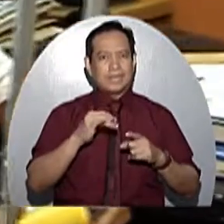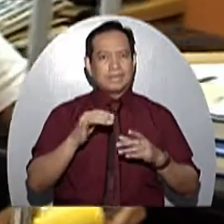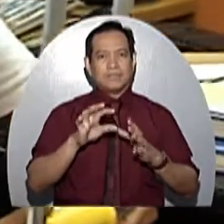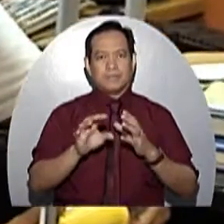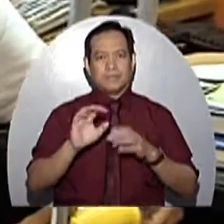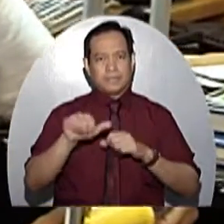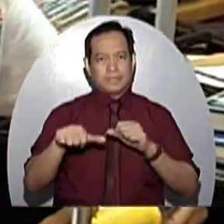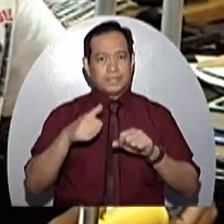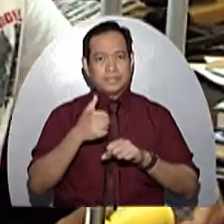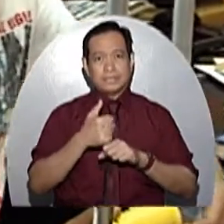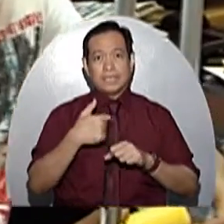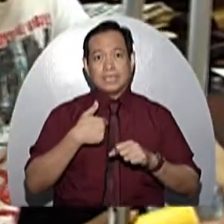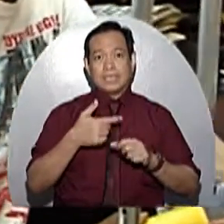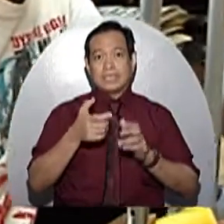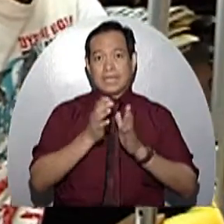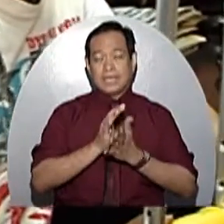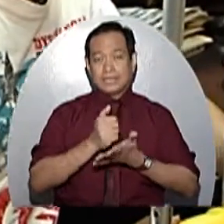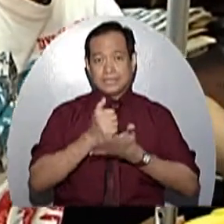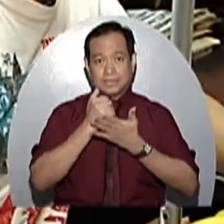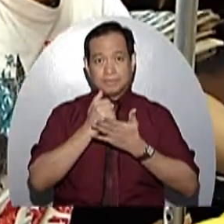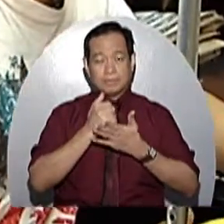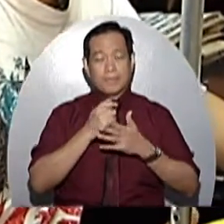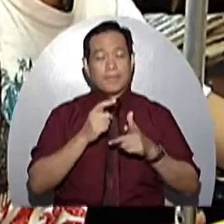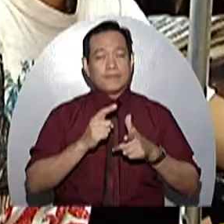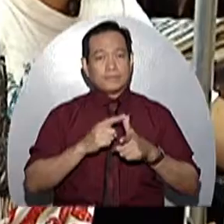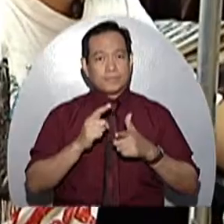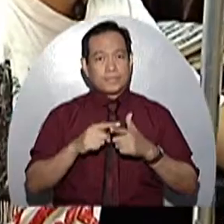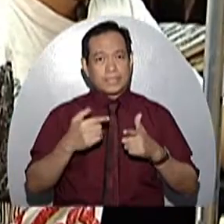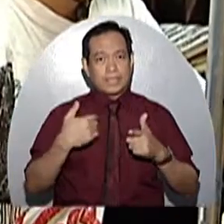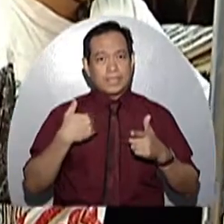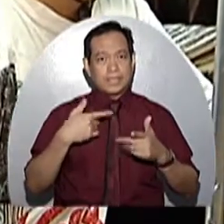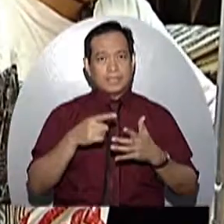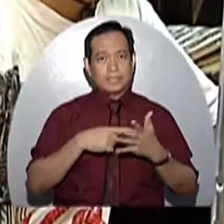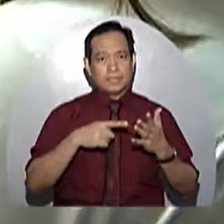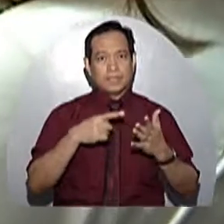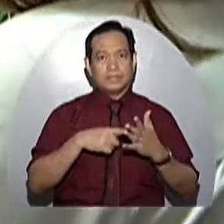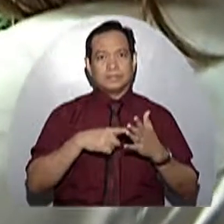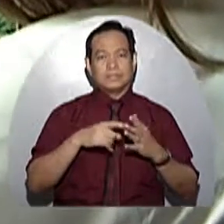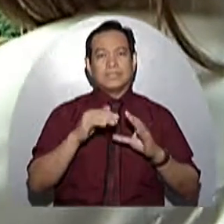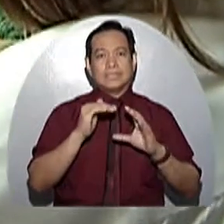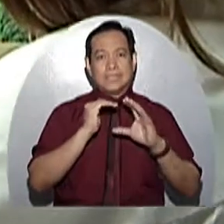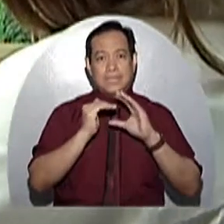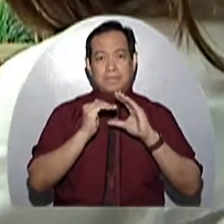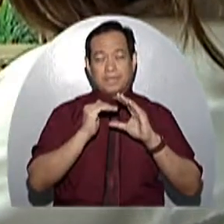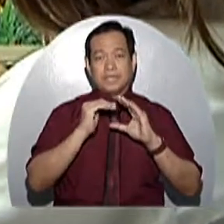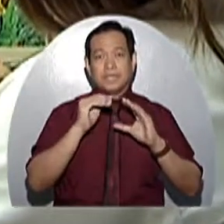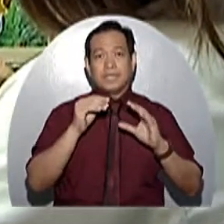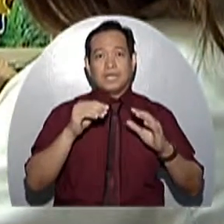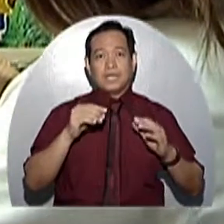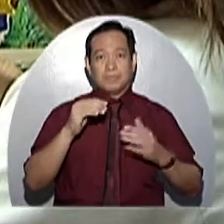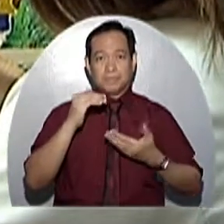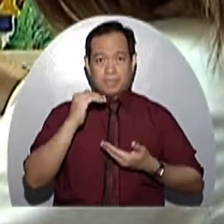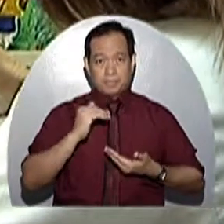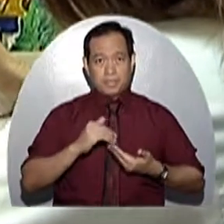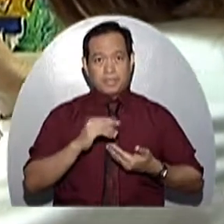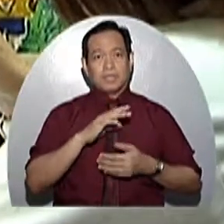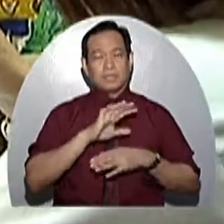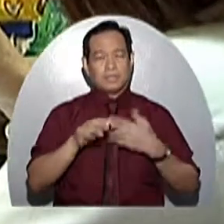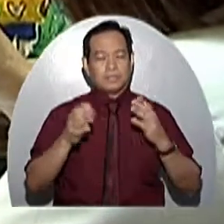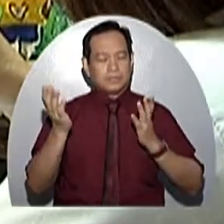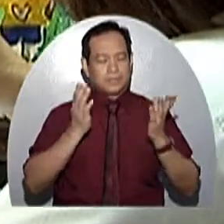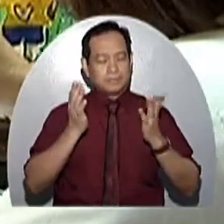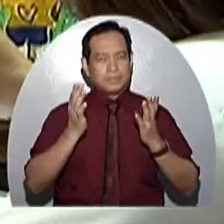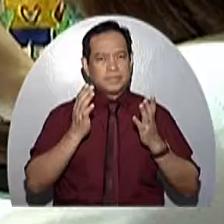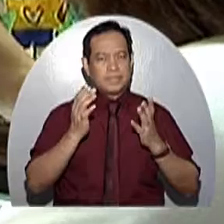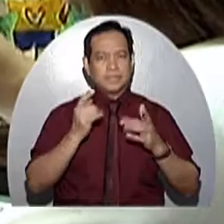pa pong mga foundation ang malalapitan. Nakuha ko po yung email ng Kapwa ko, Mahal ko, saka yung mga servisyo